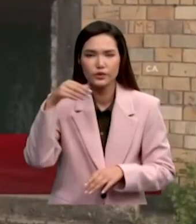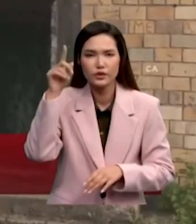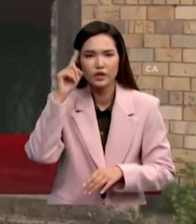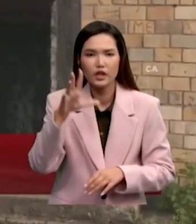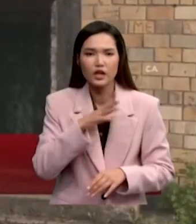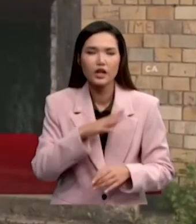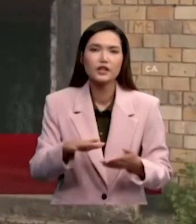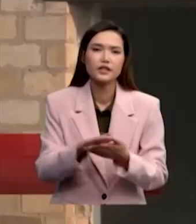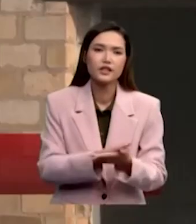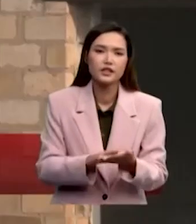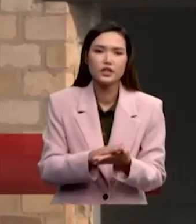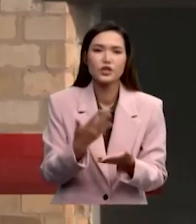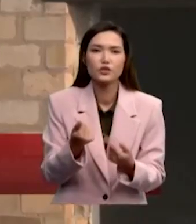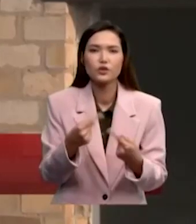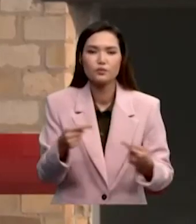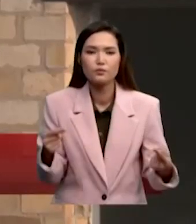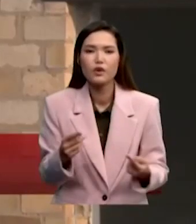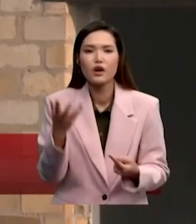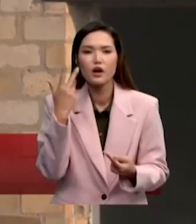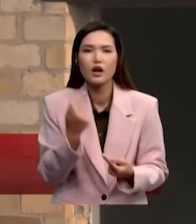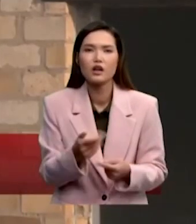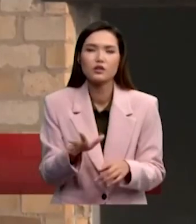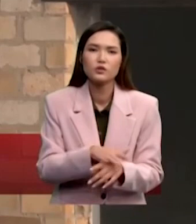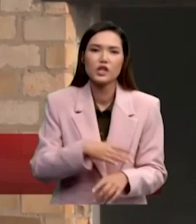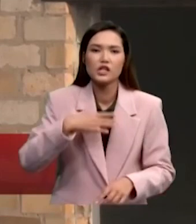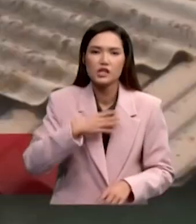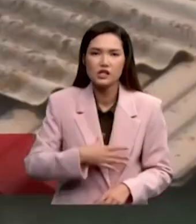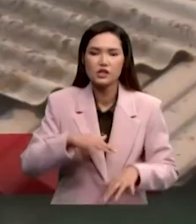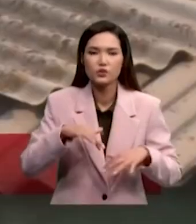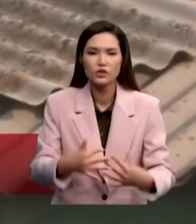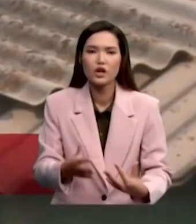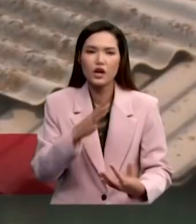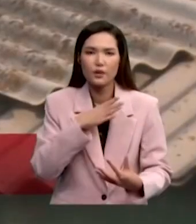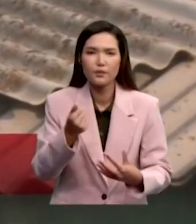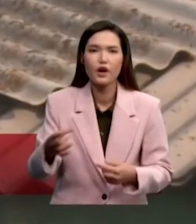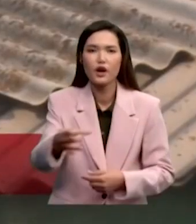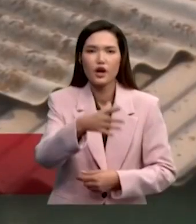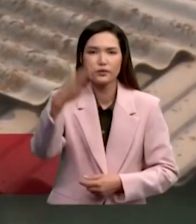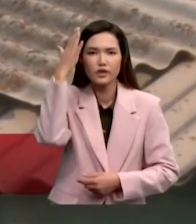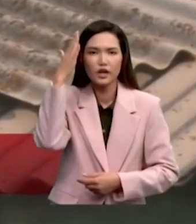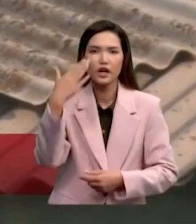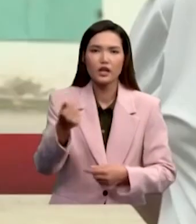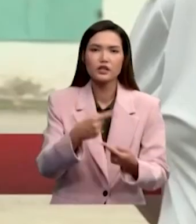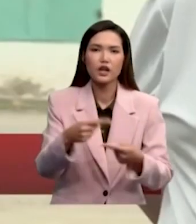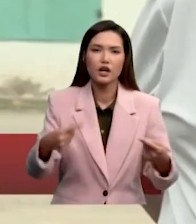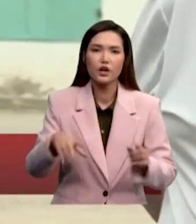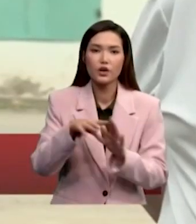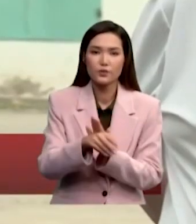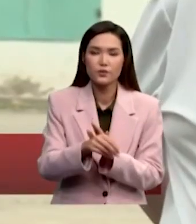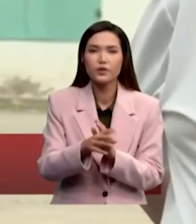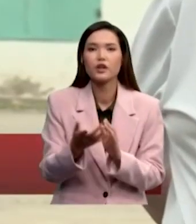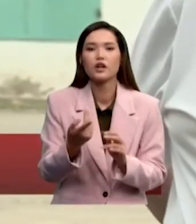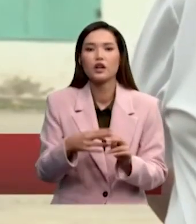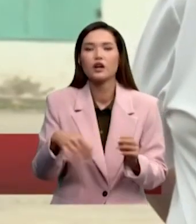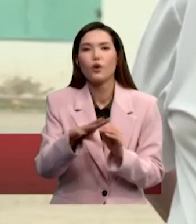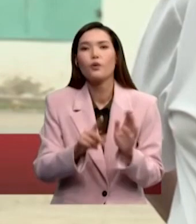сиқы мынау, терезелеріне дейін қаңырап, әбден қиранды күйге түскен. Аудан әкімдігі бұл нысанды жөндеп беру жоспарымызда бар